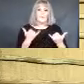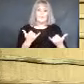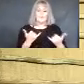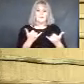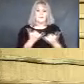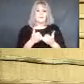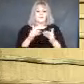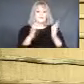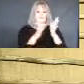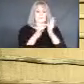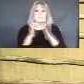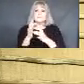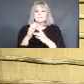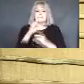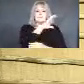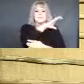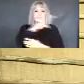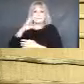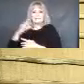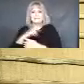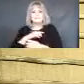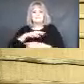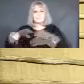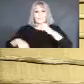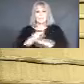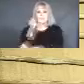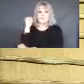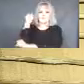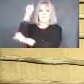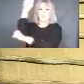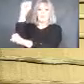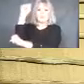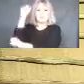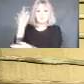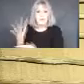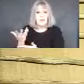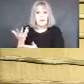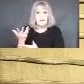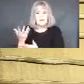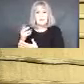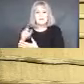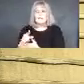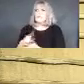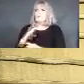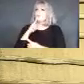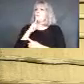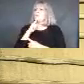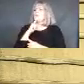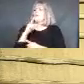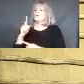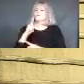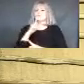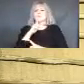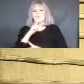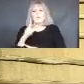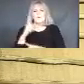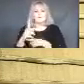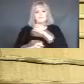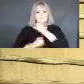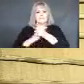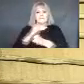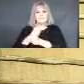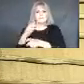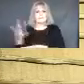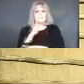Jezus, die Christus, het uit die dood uit opgestaan. Hierdie duisende jare se